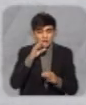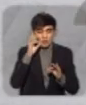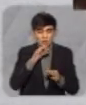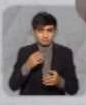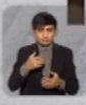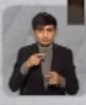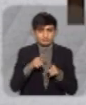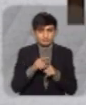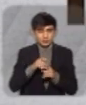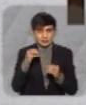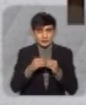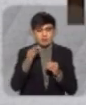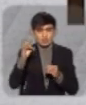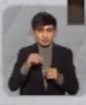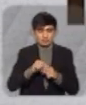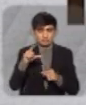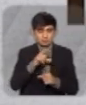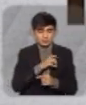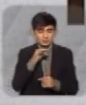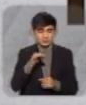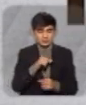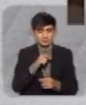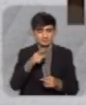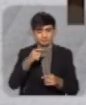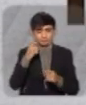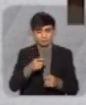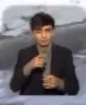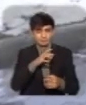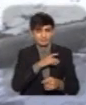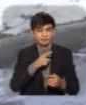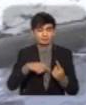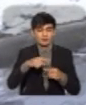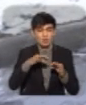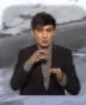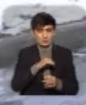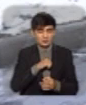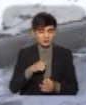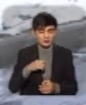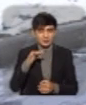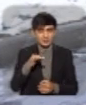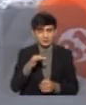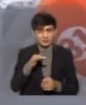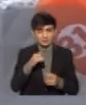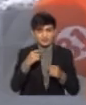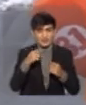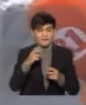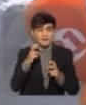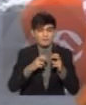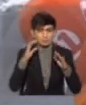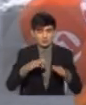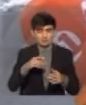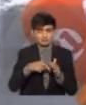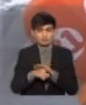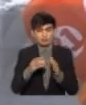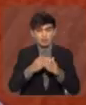подорожал на 10 процентов и настолько же упала его производство в нашей стране отечественные фабрики по расфасовке покрывает чуть больше четверти